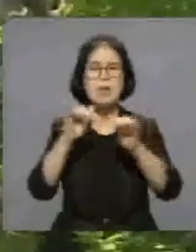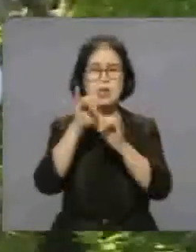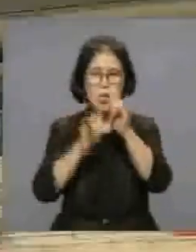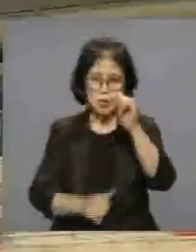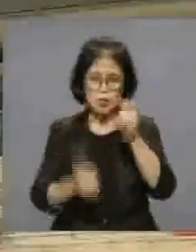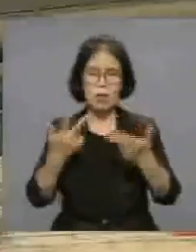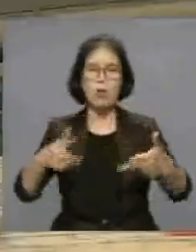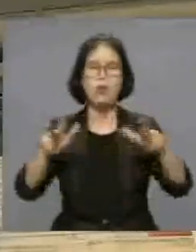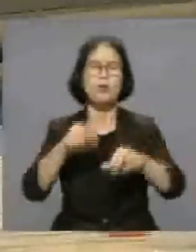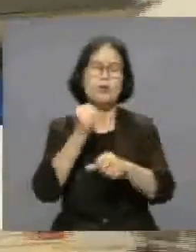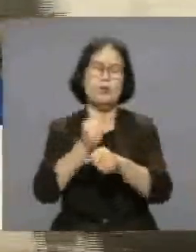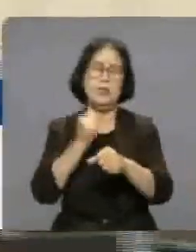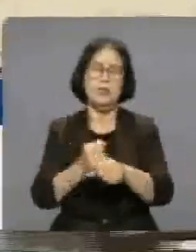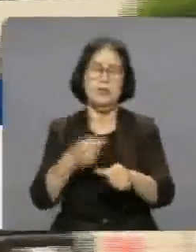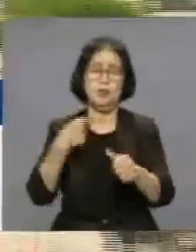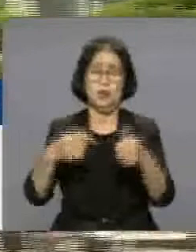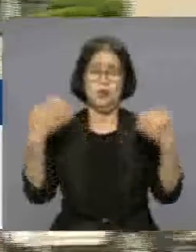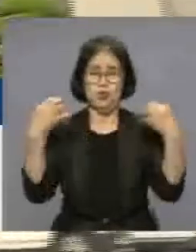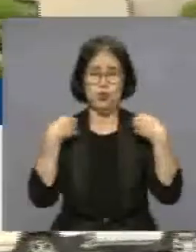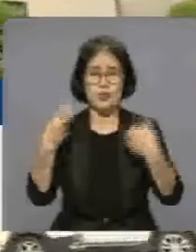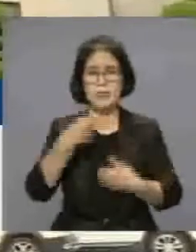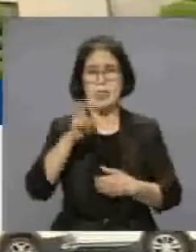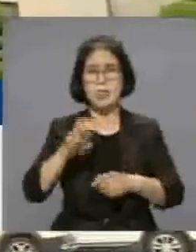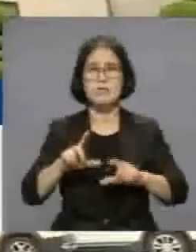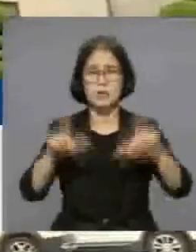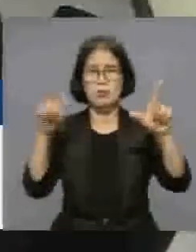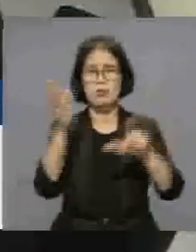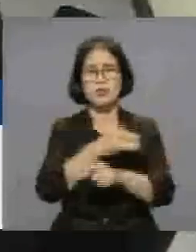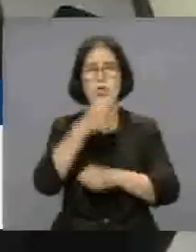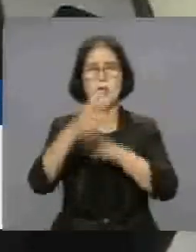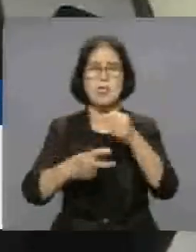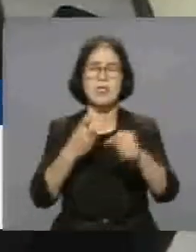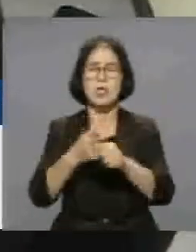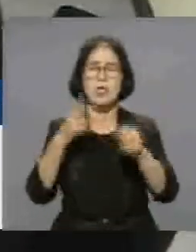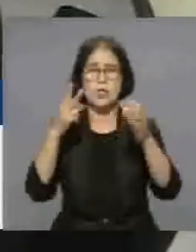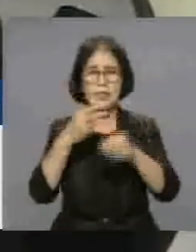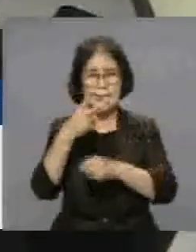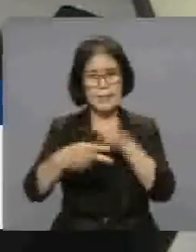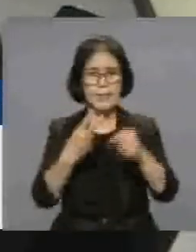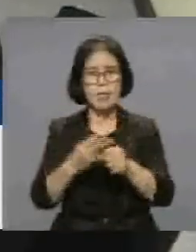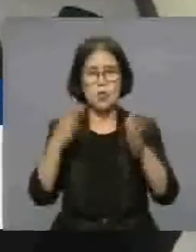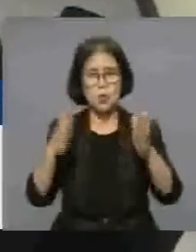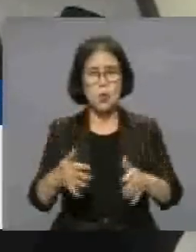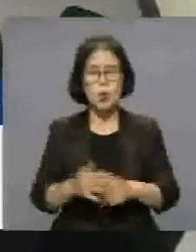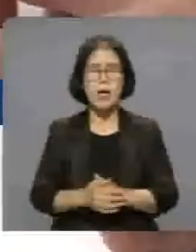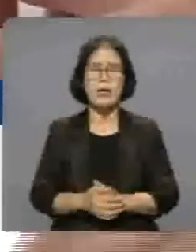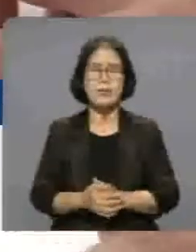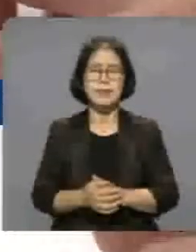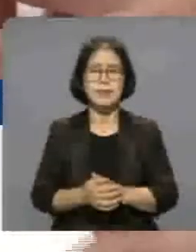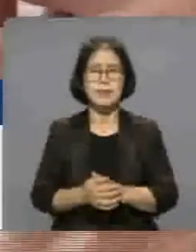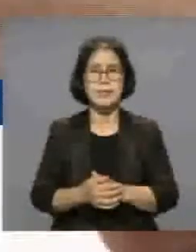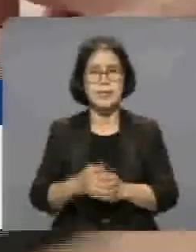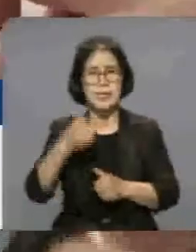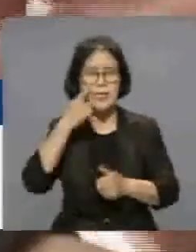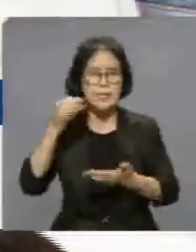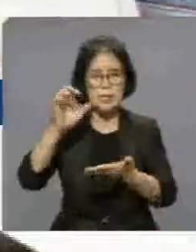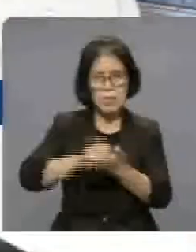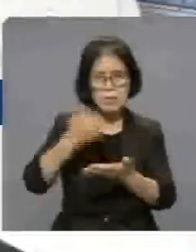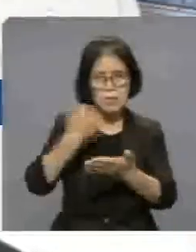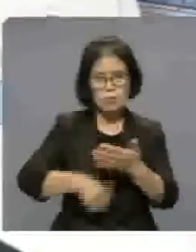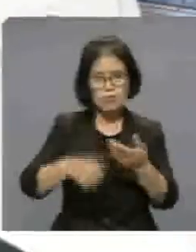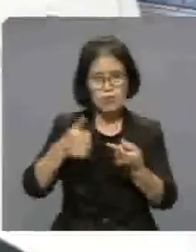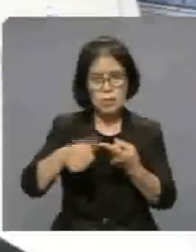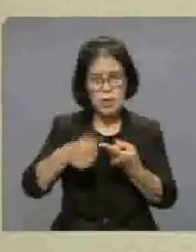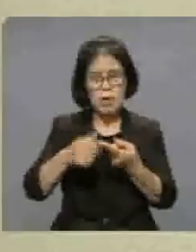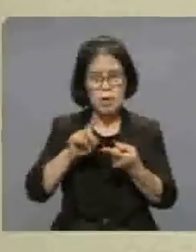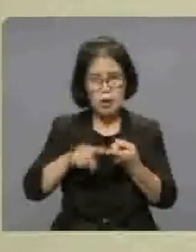조성됩니다. 시교육청은 2020년부터 2년간 관내 523개 학교를 대상으로 일제 잔재물에 대한 정밀